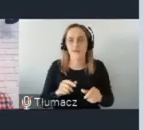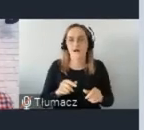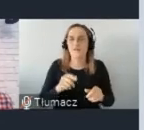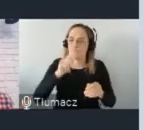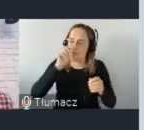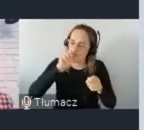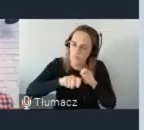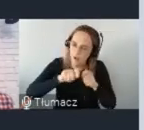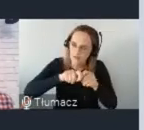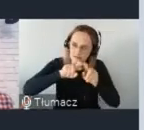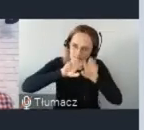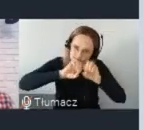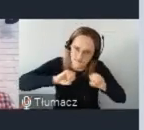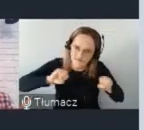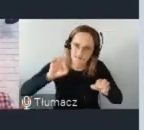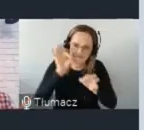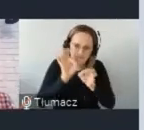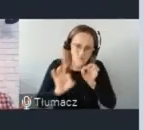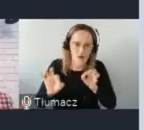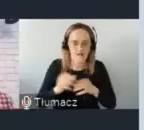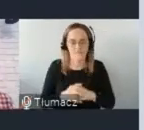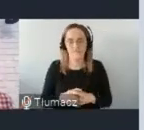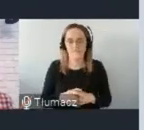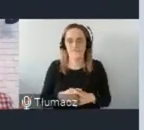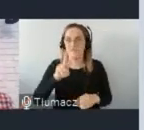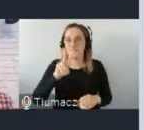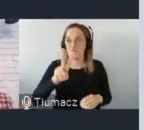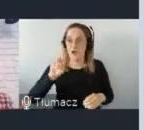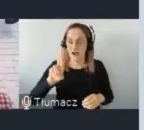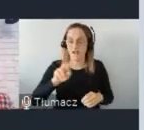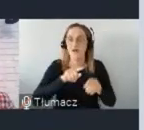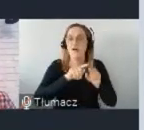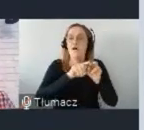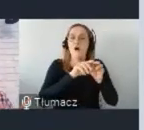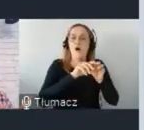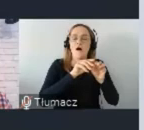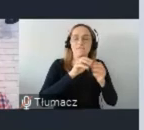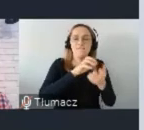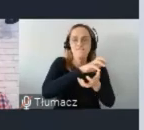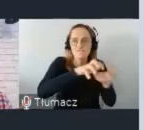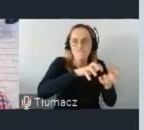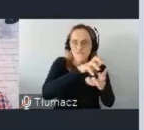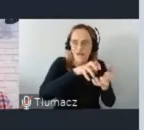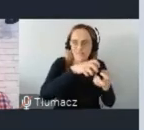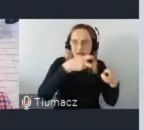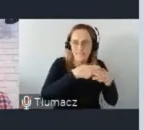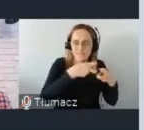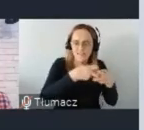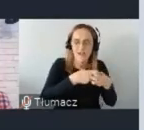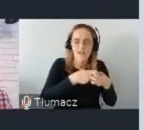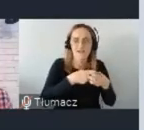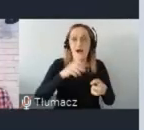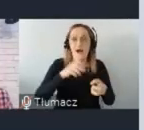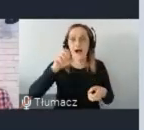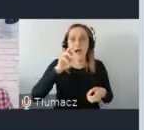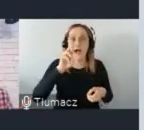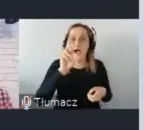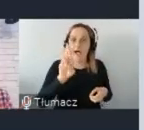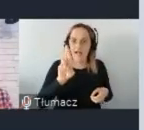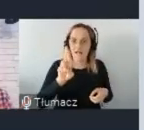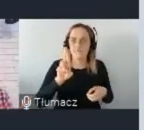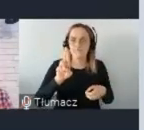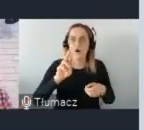nawet pokazuje krok dalej. Bo VR, czyli wirtualna rzeczywistość, to jest przeniesienie się do świata wirtualnego, a R to